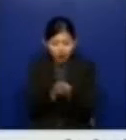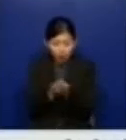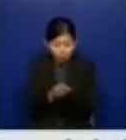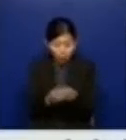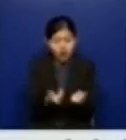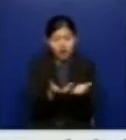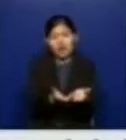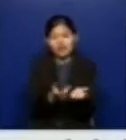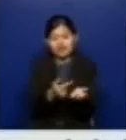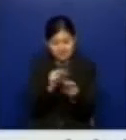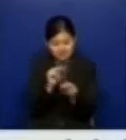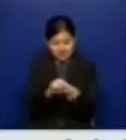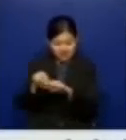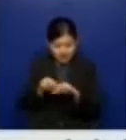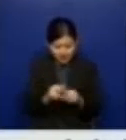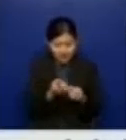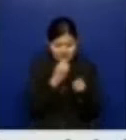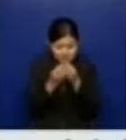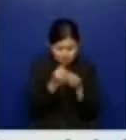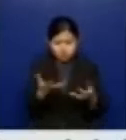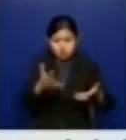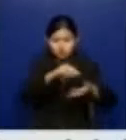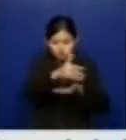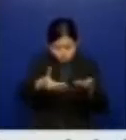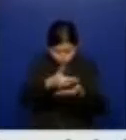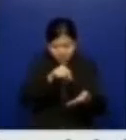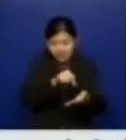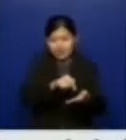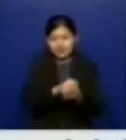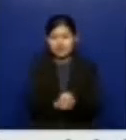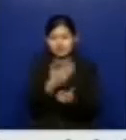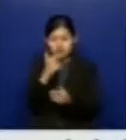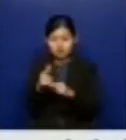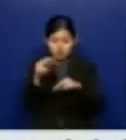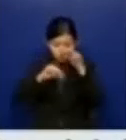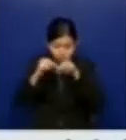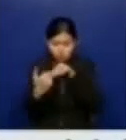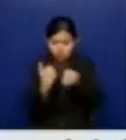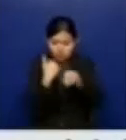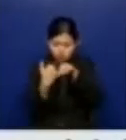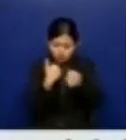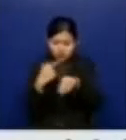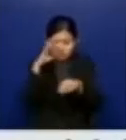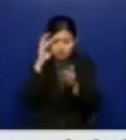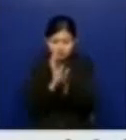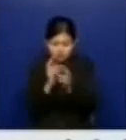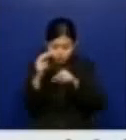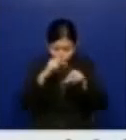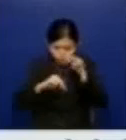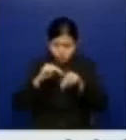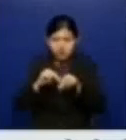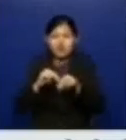านดูแลเข้าเวรเข้ายามในหมู่บ้านถนนหนทางท่านประธานครับขอให้เขานะครับ